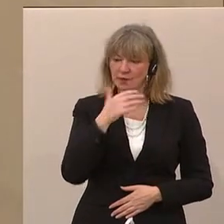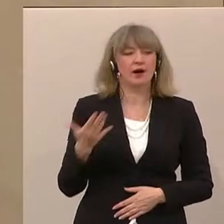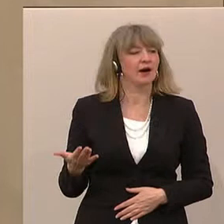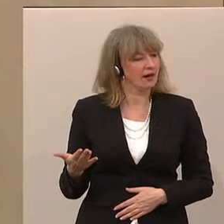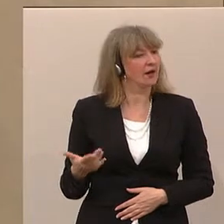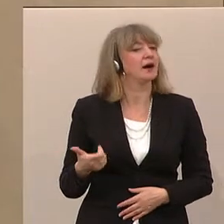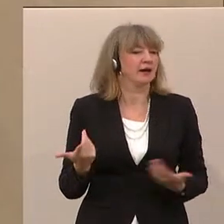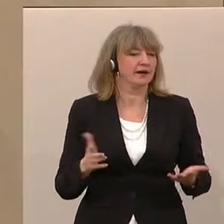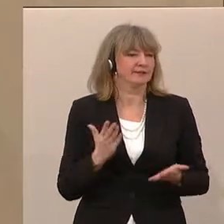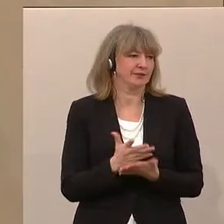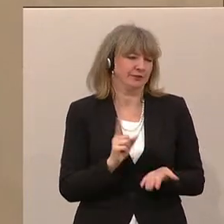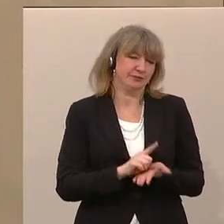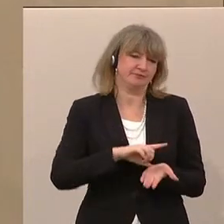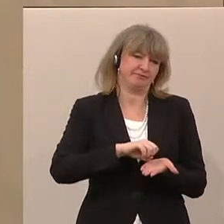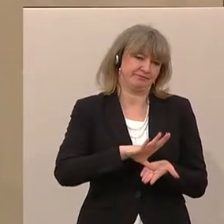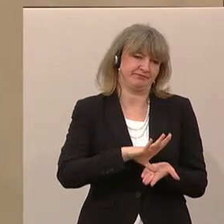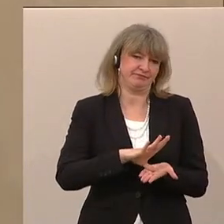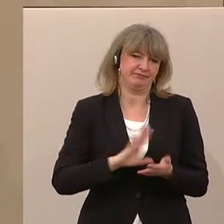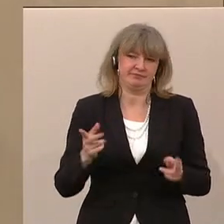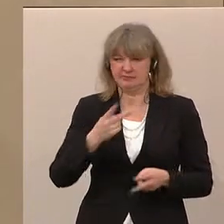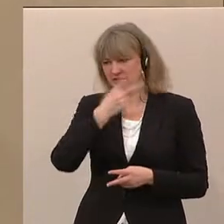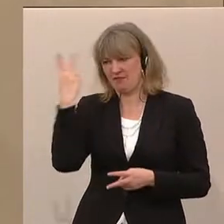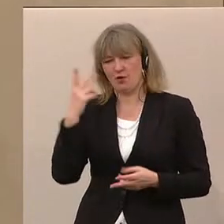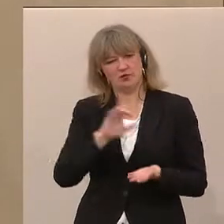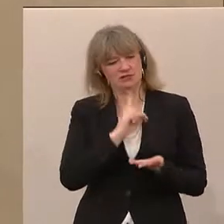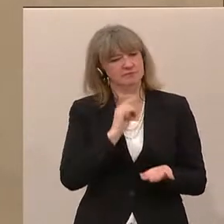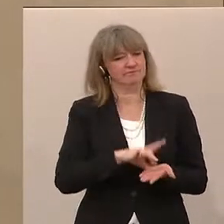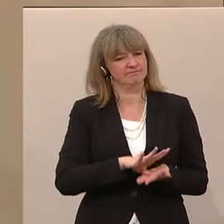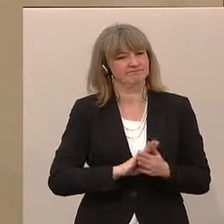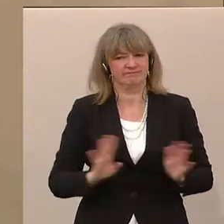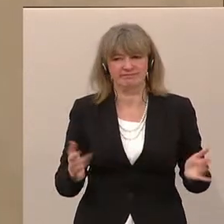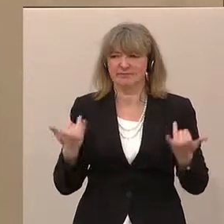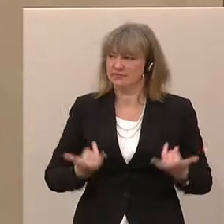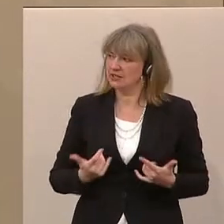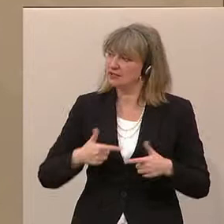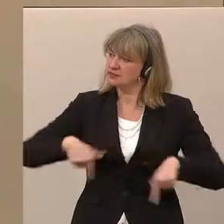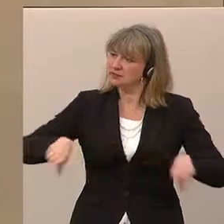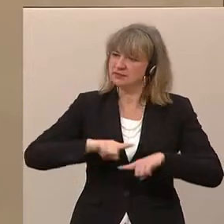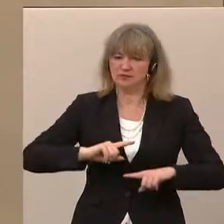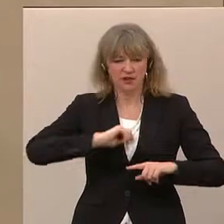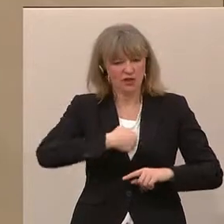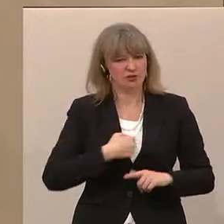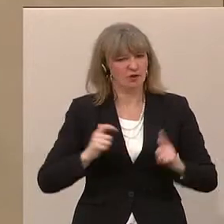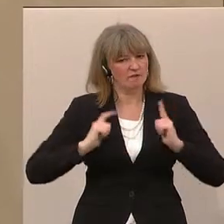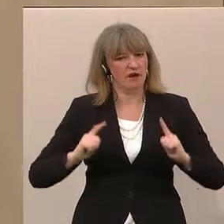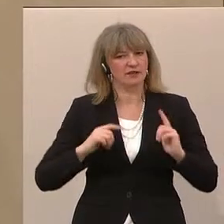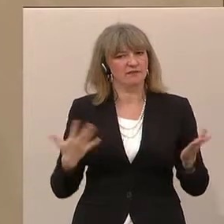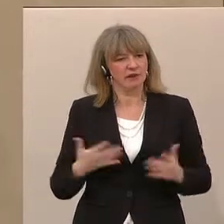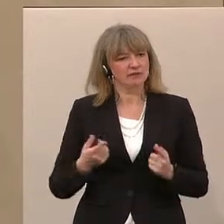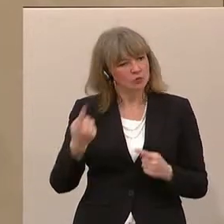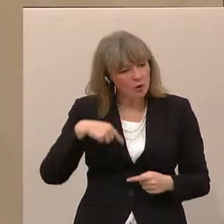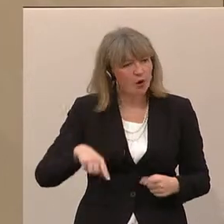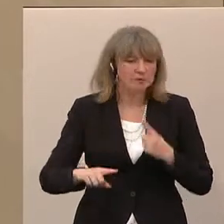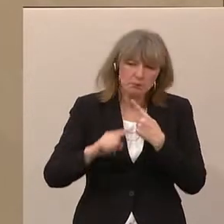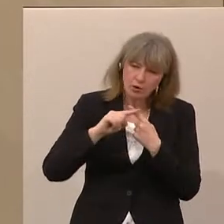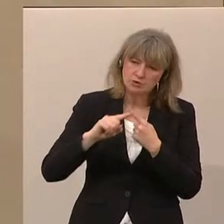eine Absage erhalten von der österreichischen Bevölkerung. Und da ist die Erwartungshaltung jene, dass auch wirklich eine positive Veränderung